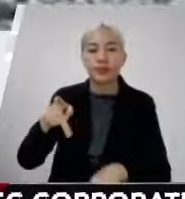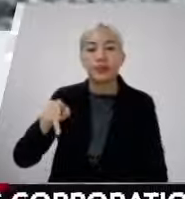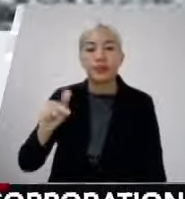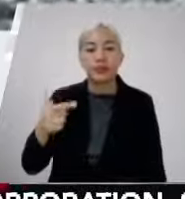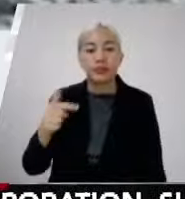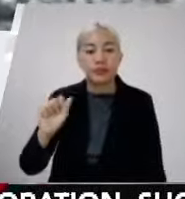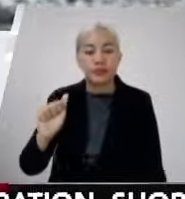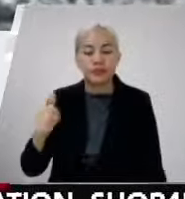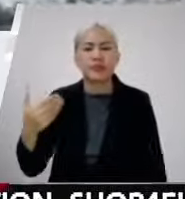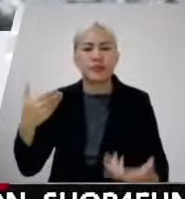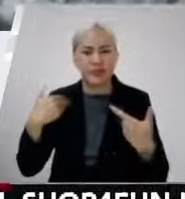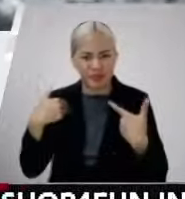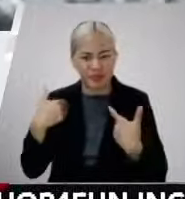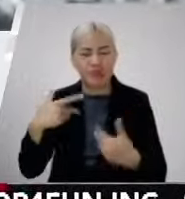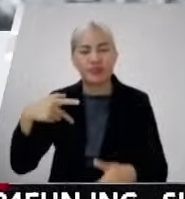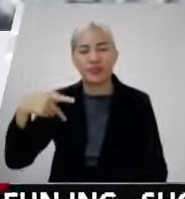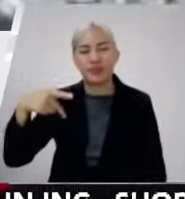Kaya yung mga